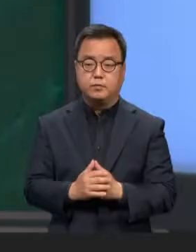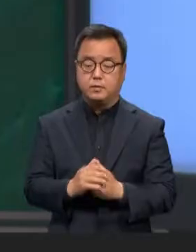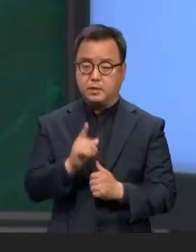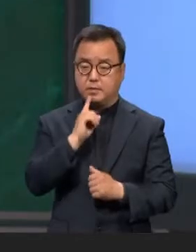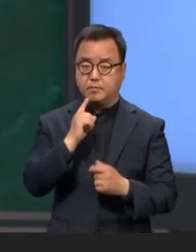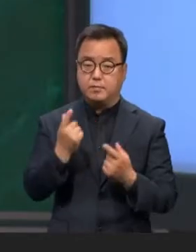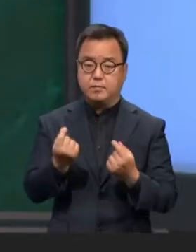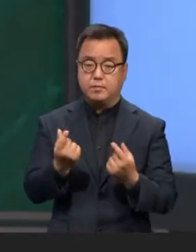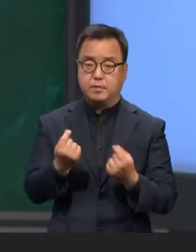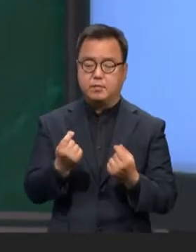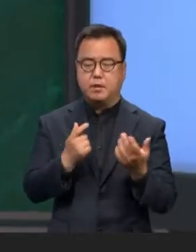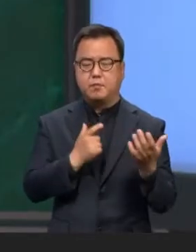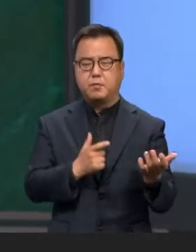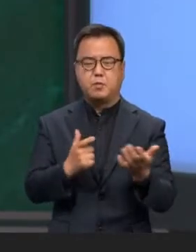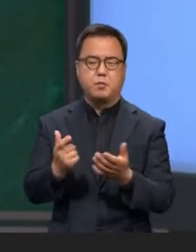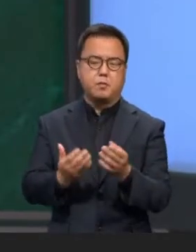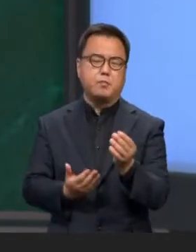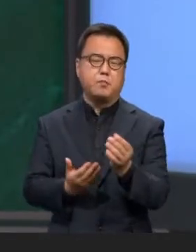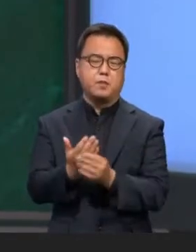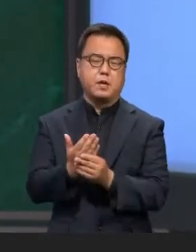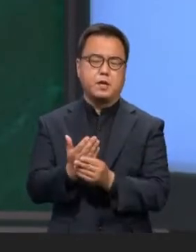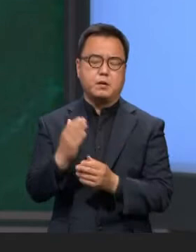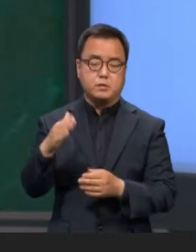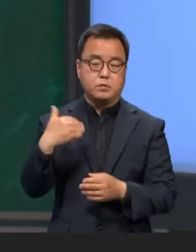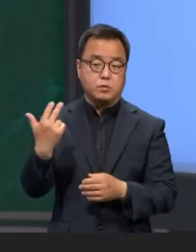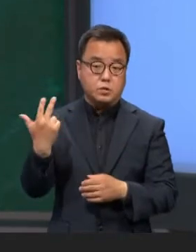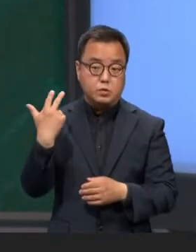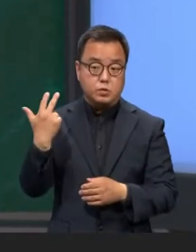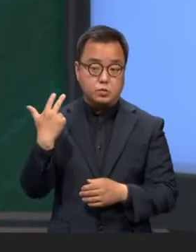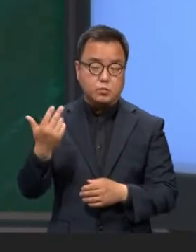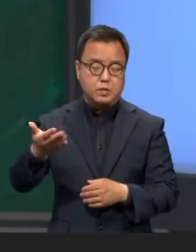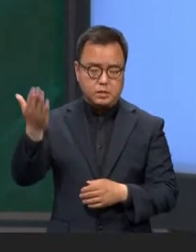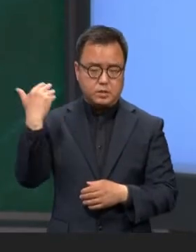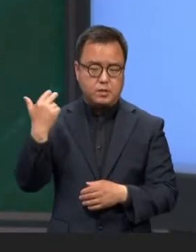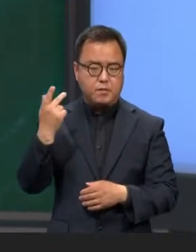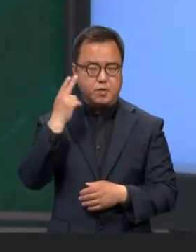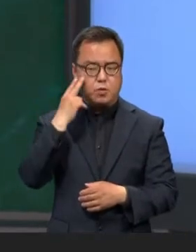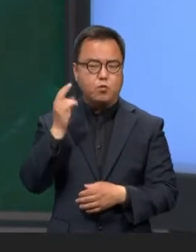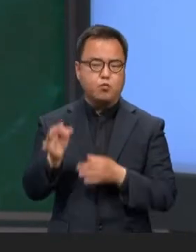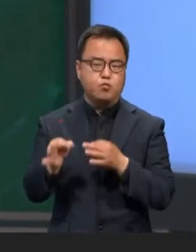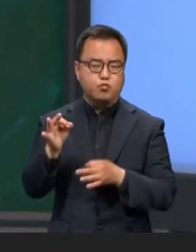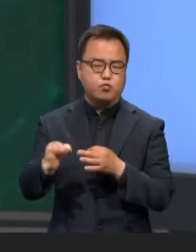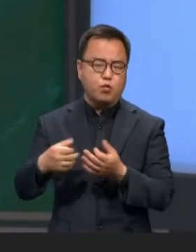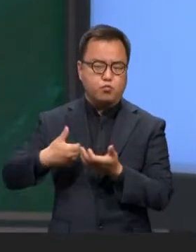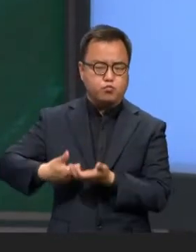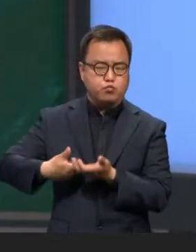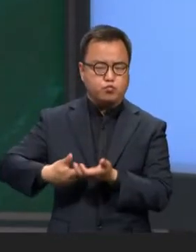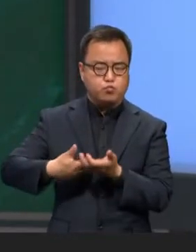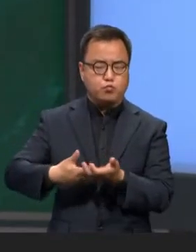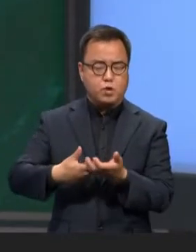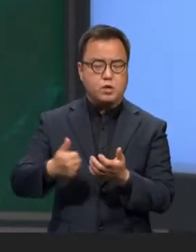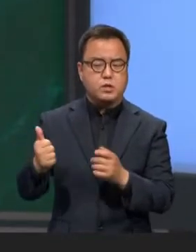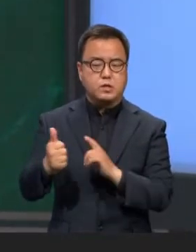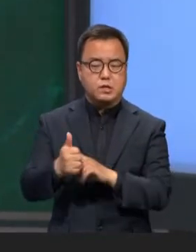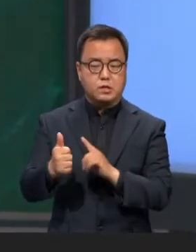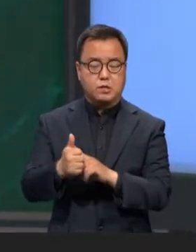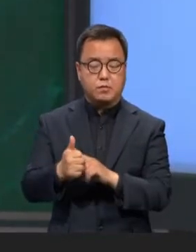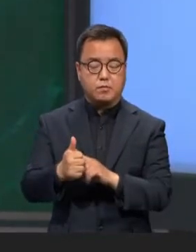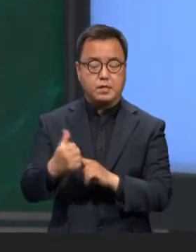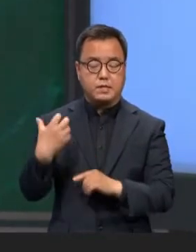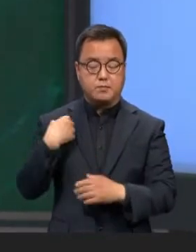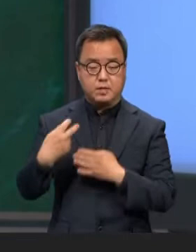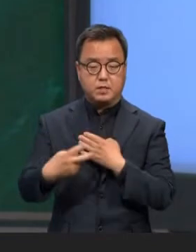애틀란타 총기난사 사건 이후로도 지나 된 전직 프로 풋볼 선수 인 필립 adam's 가 주지의 가족과